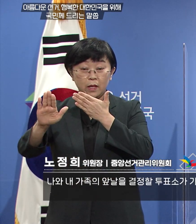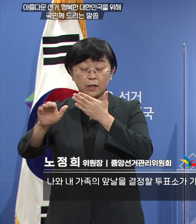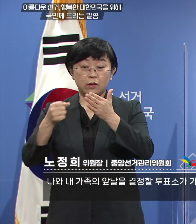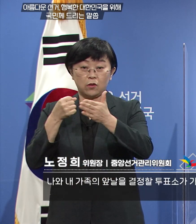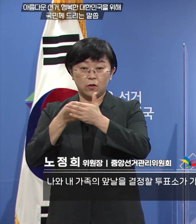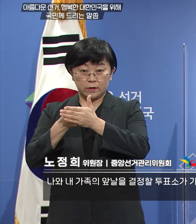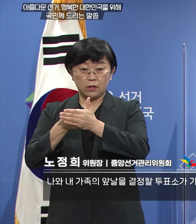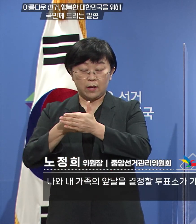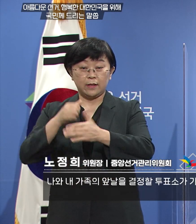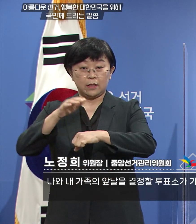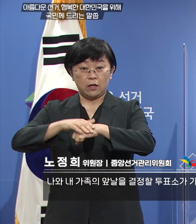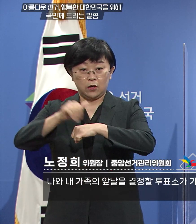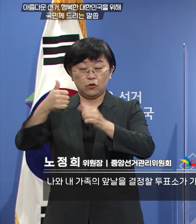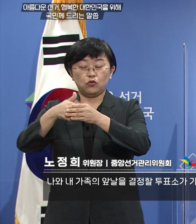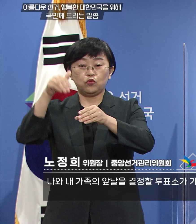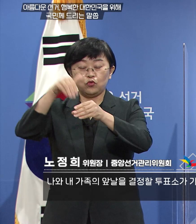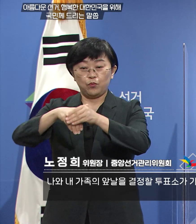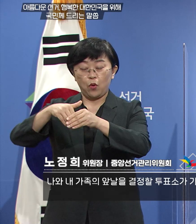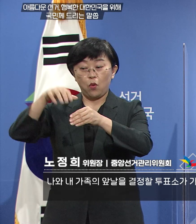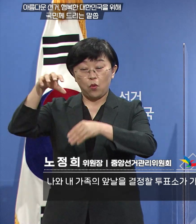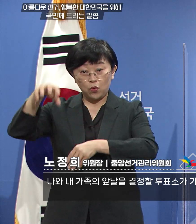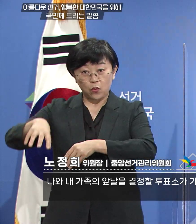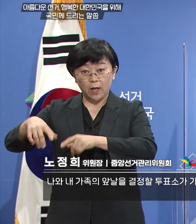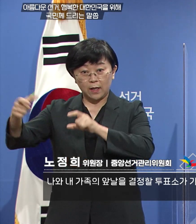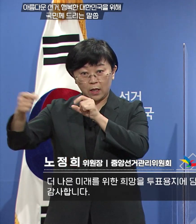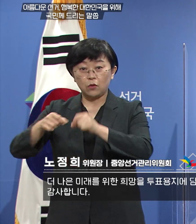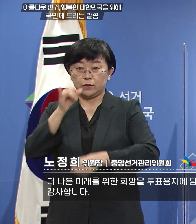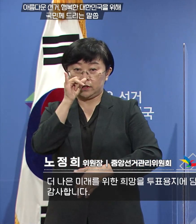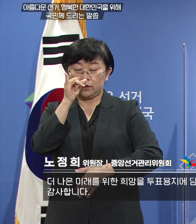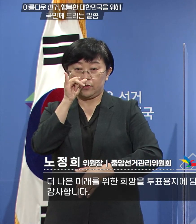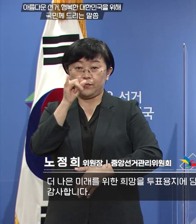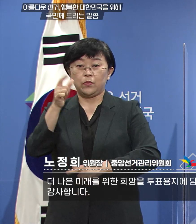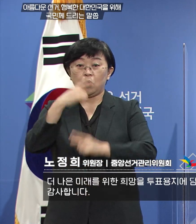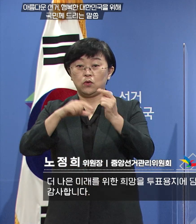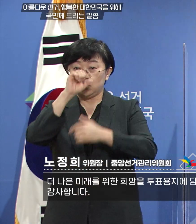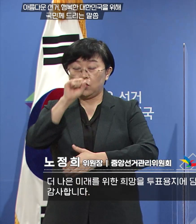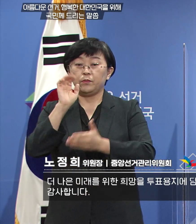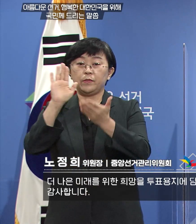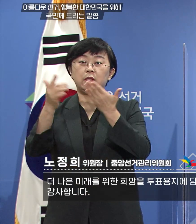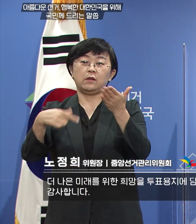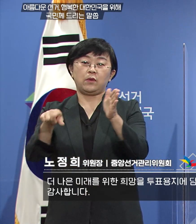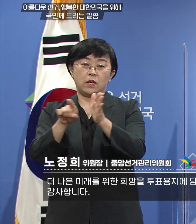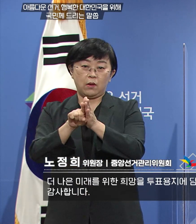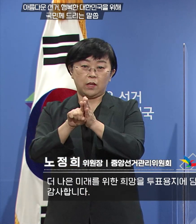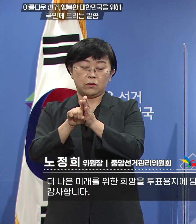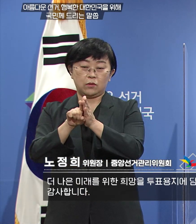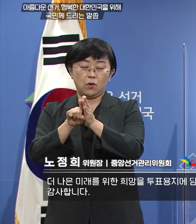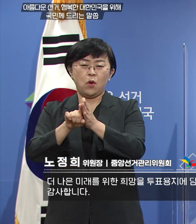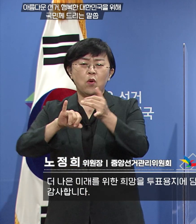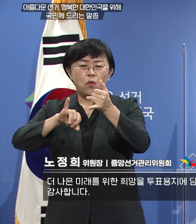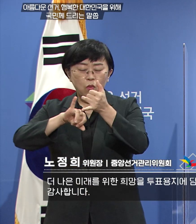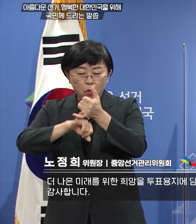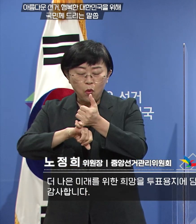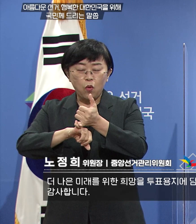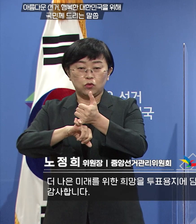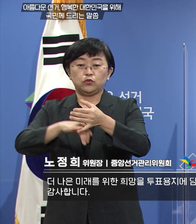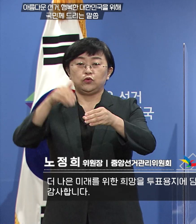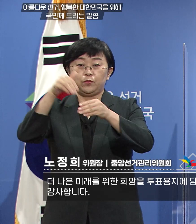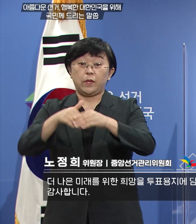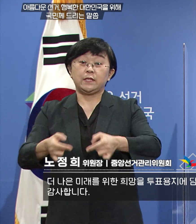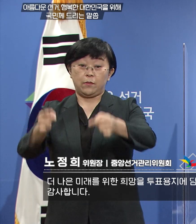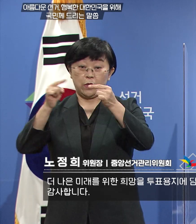결정할 투표소가 가까운 곳에 있습니다. 더 나은 미래를 위한 희망을 투표용지에